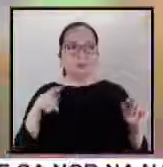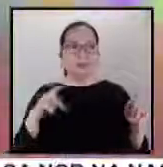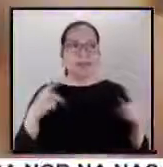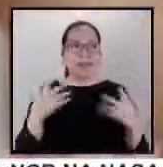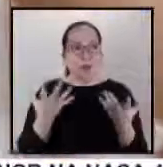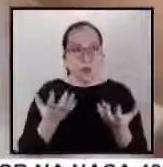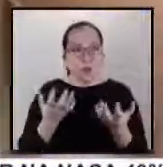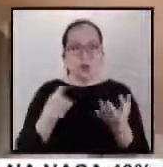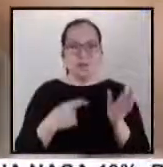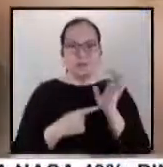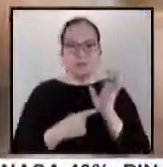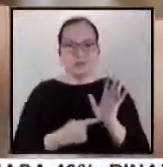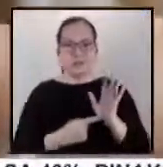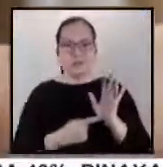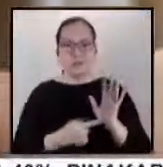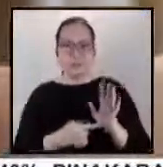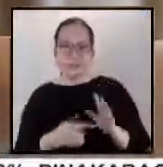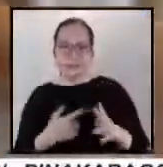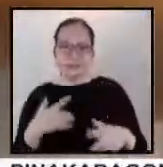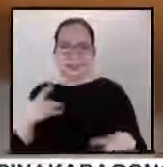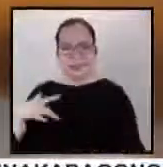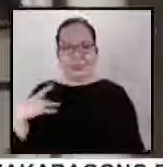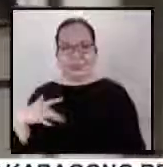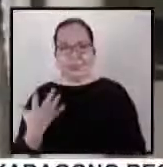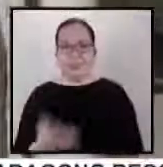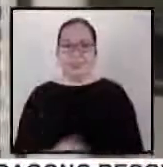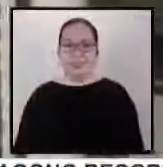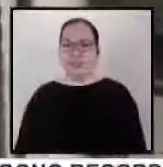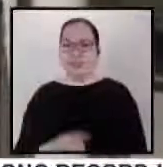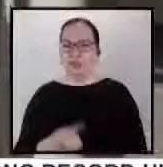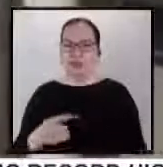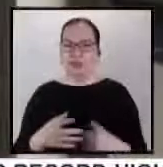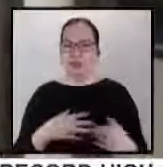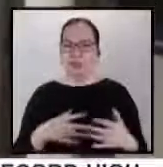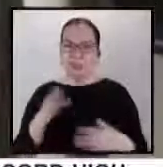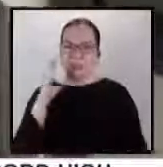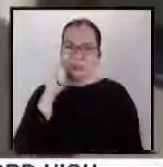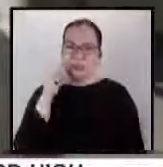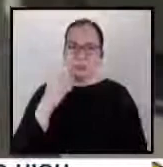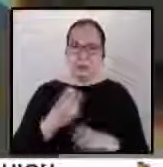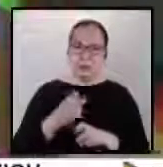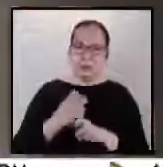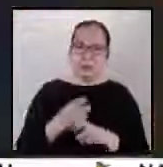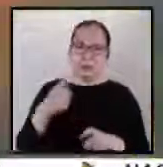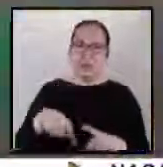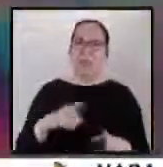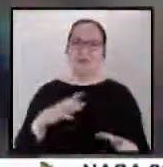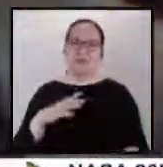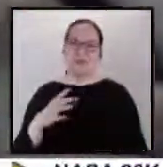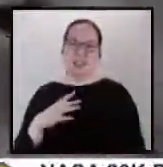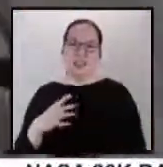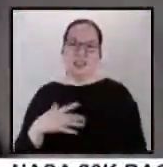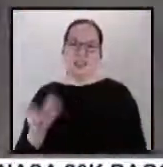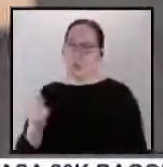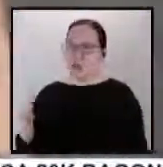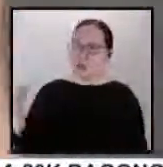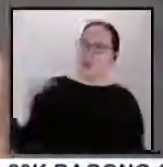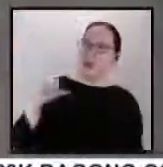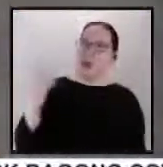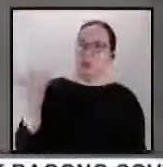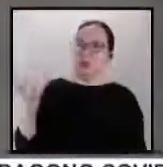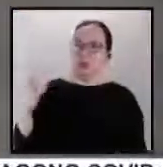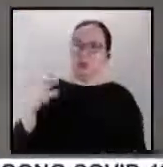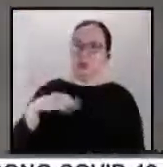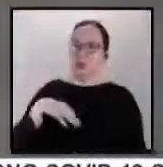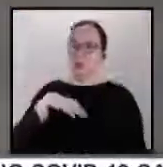pumorma. Marami mang pinagdaanan, hindi pa rin tayo magpapakabog sa pag-express ng ating mga sarili